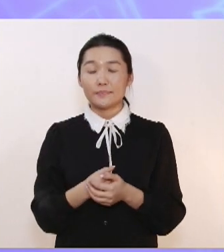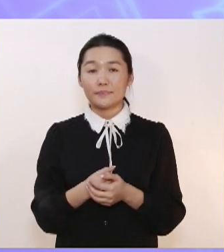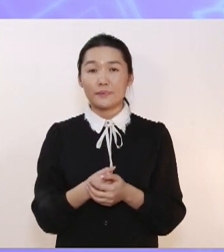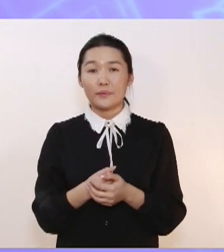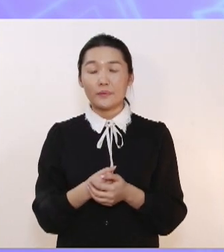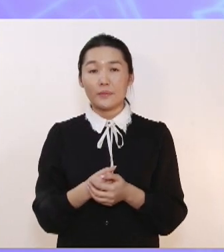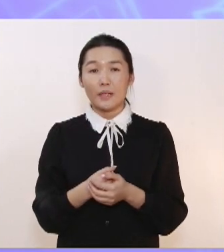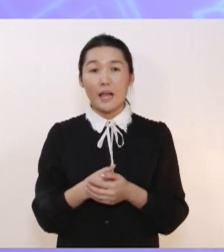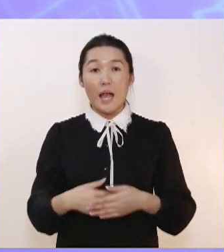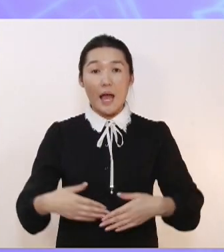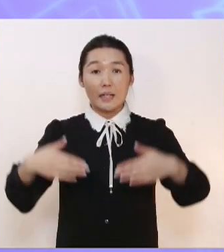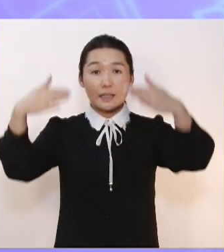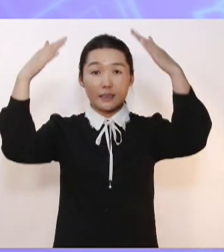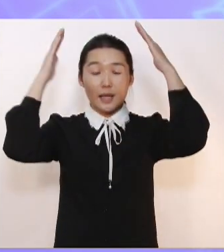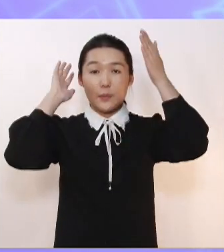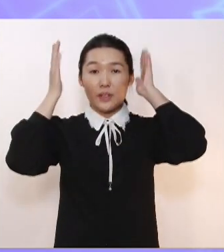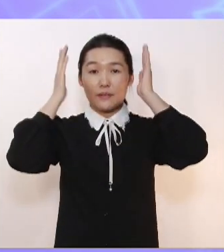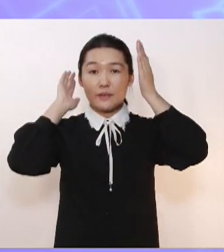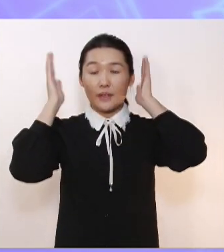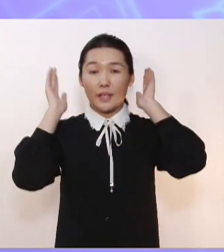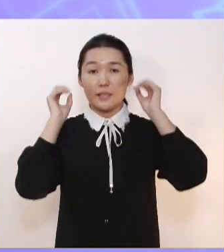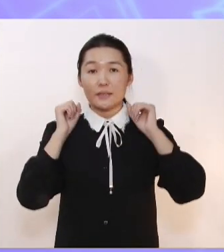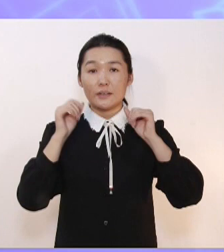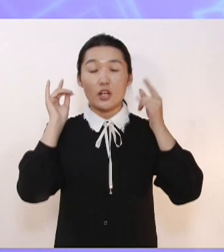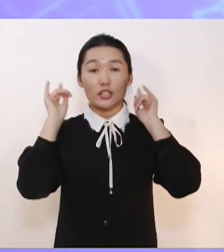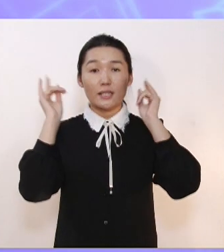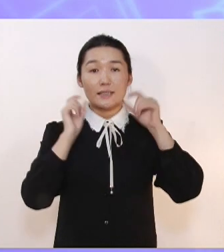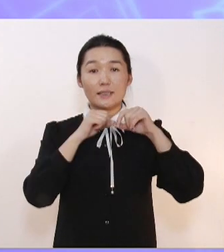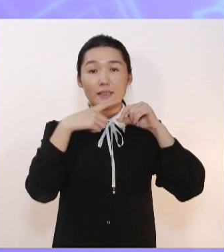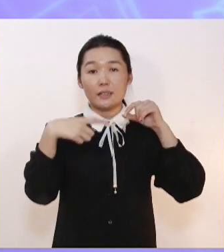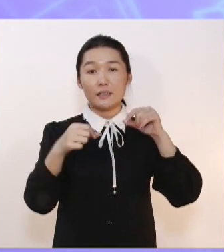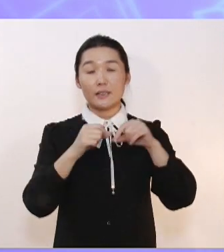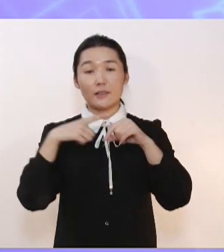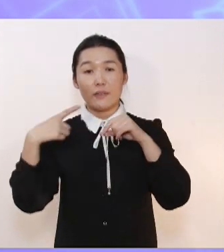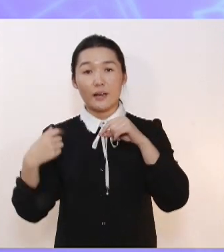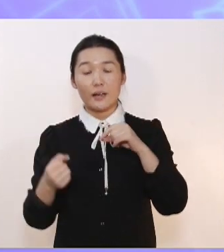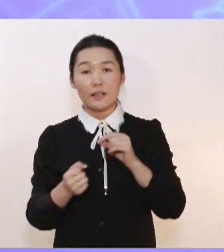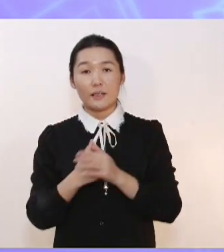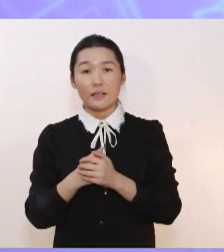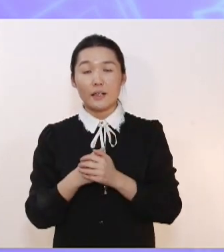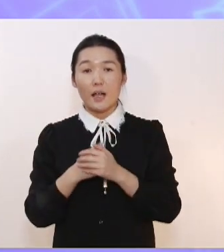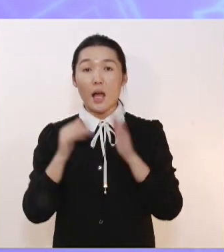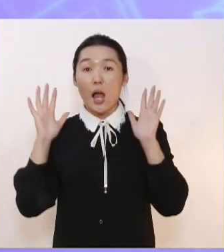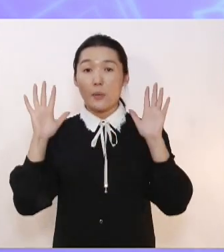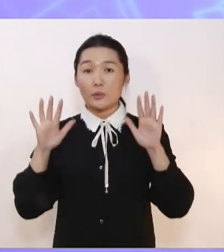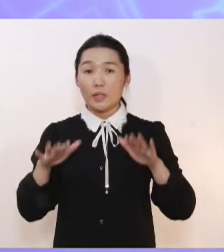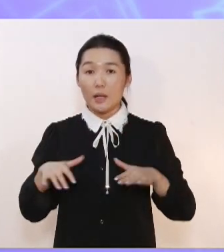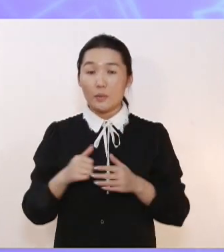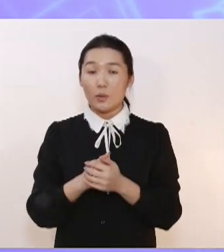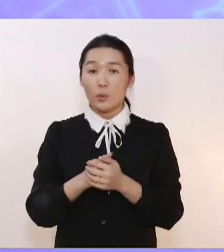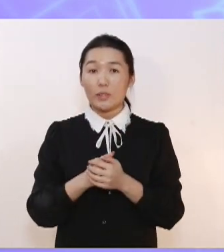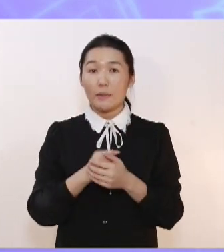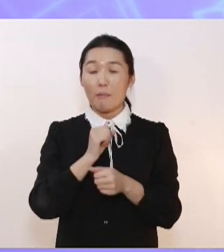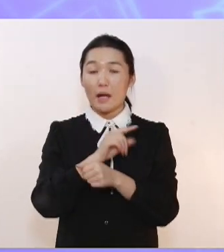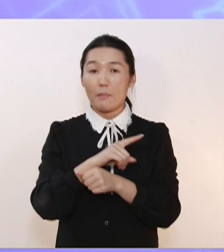А над нами весело шелестит листва. Опускаем руки мы по команде